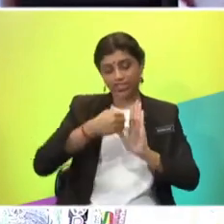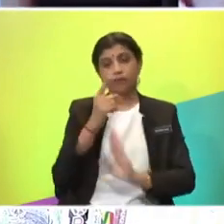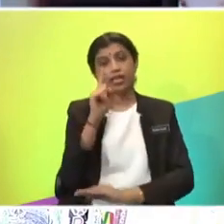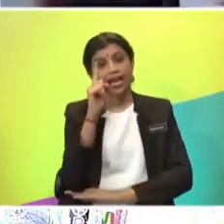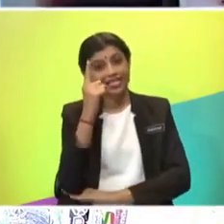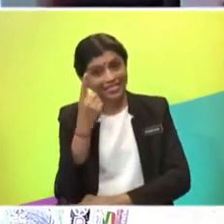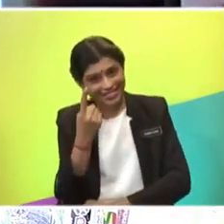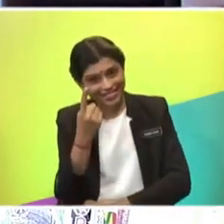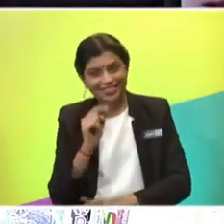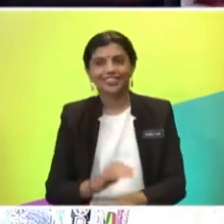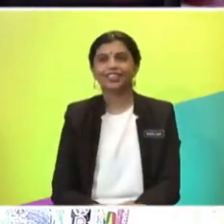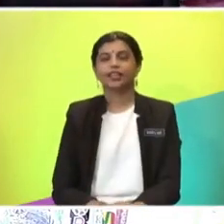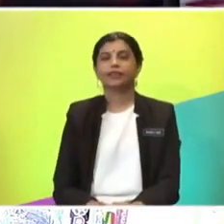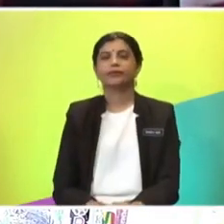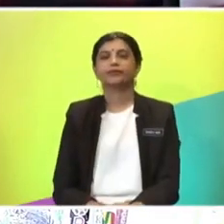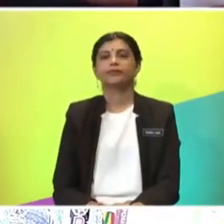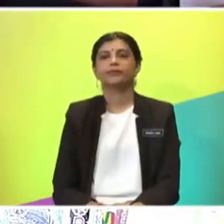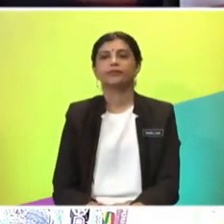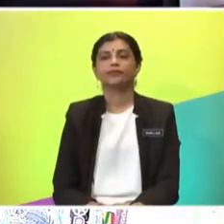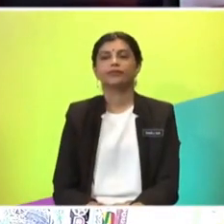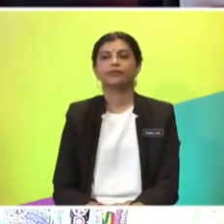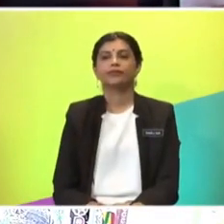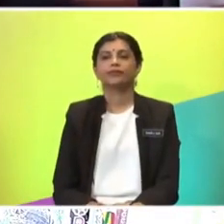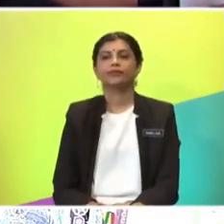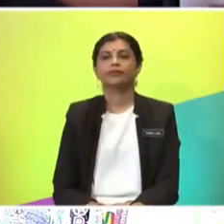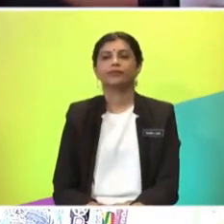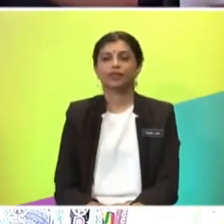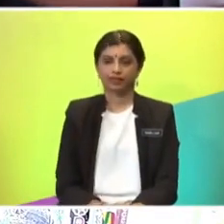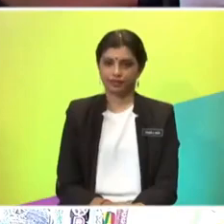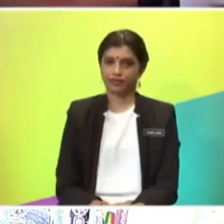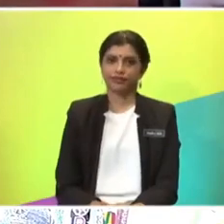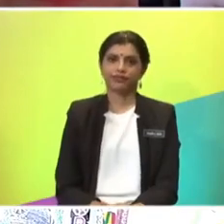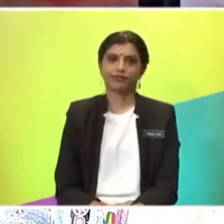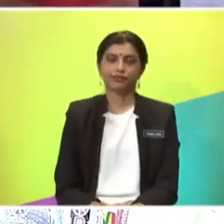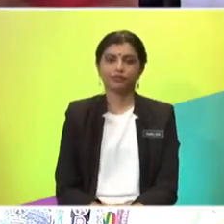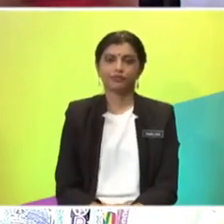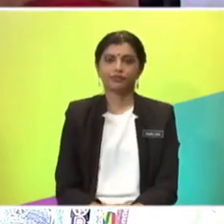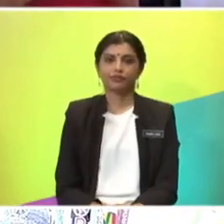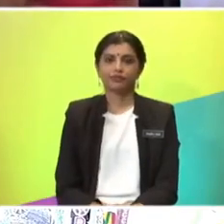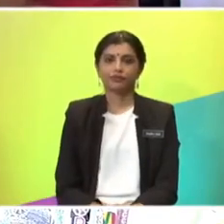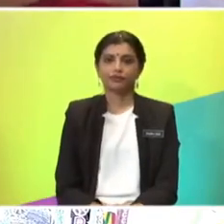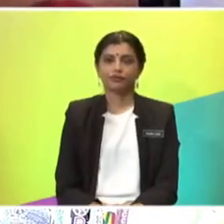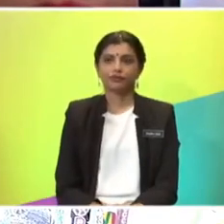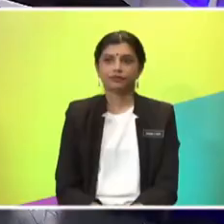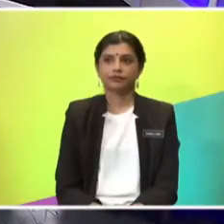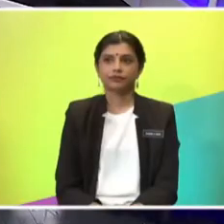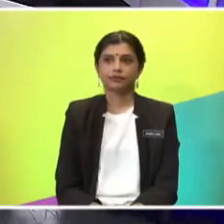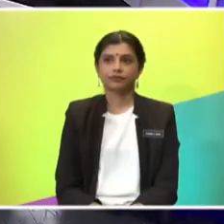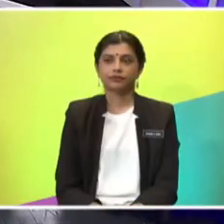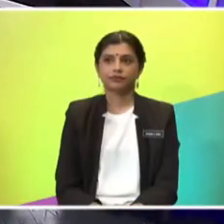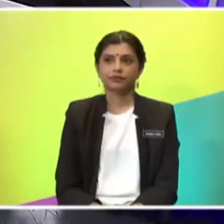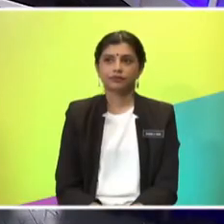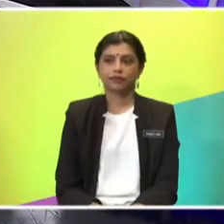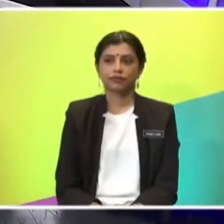sangat mencemburui kita. Mungkin cikgu sebagai rumusan terhadap penerokaan kita pagi ini dalam mata pelajaran pendidikan khas matematik. Mungkin kita mulakan dengan cikgu Mas